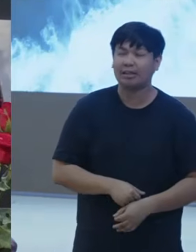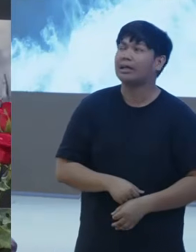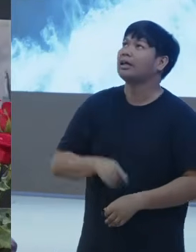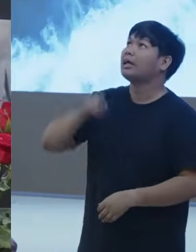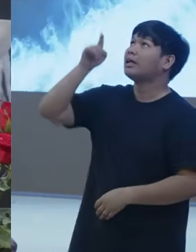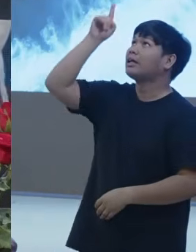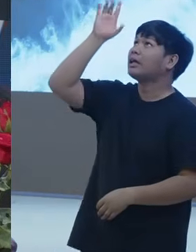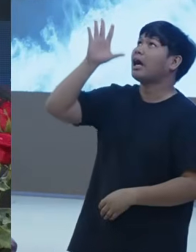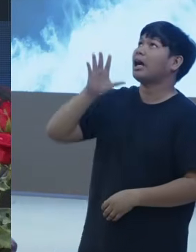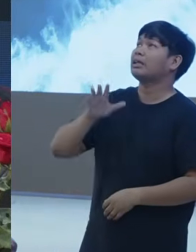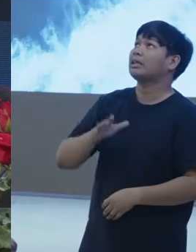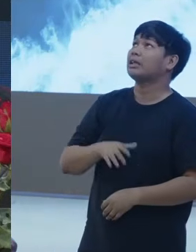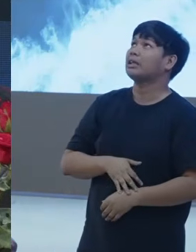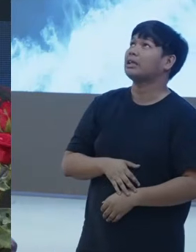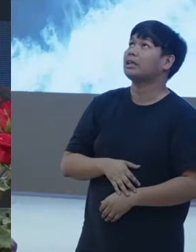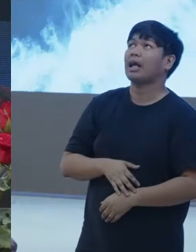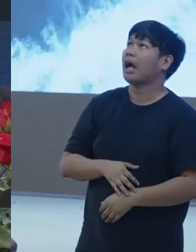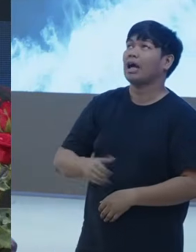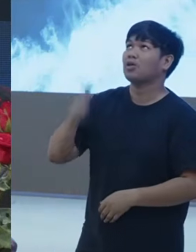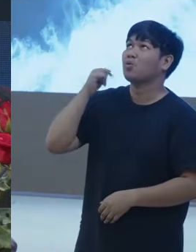Matigas pong ulo nitong propeta na to.